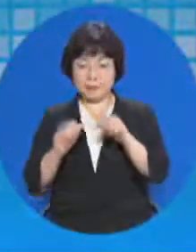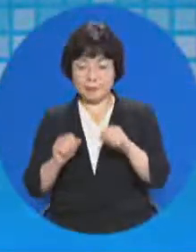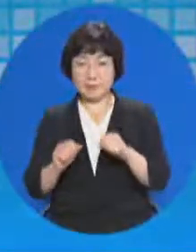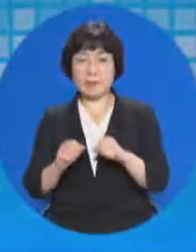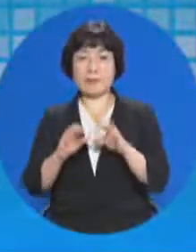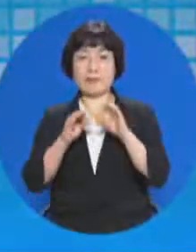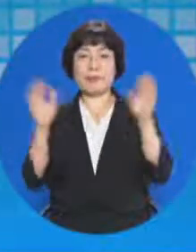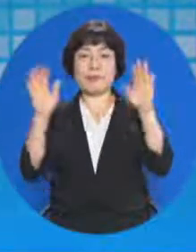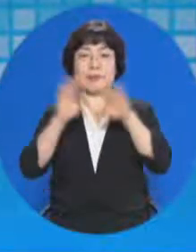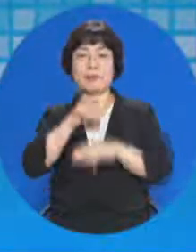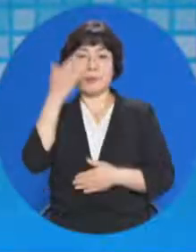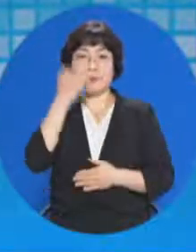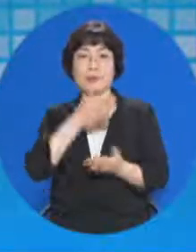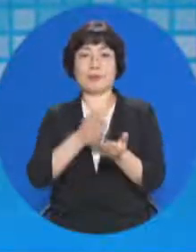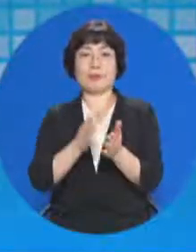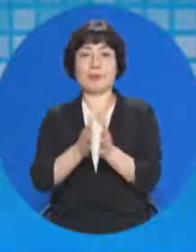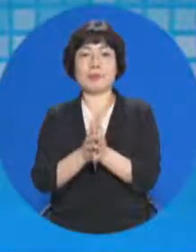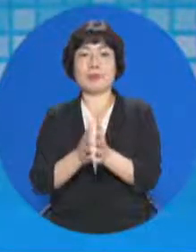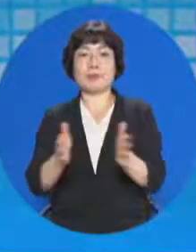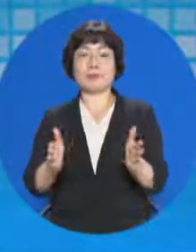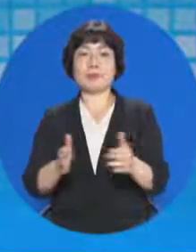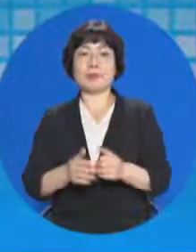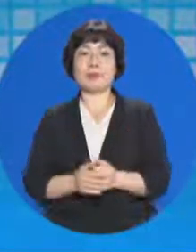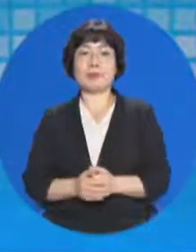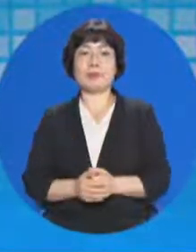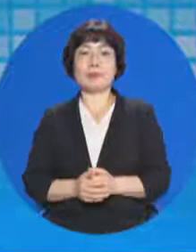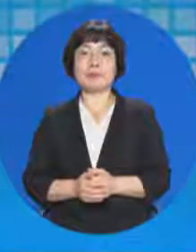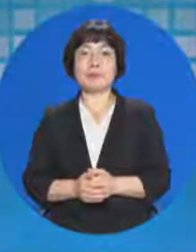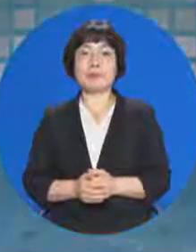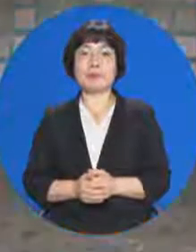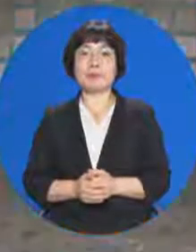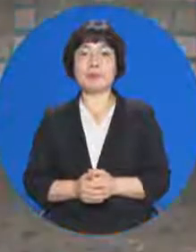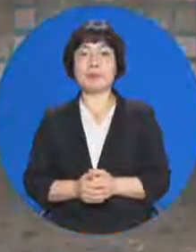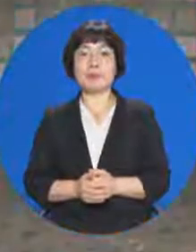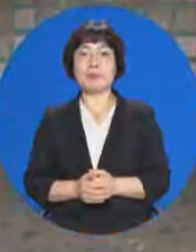여러분 안녕하십니까? 요새 MBC 뉴스데스크 시작합니다.